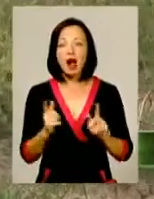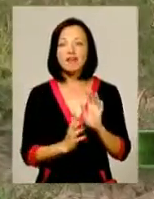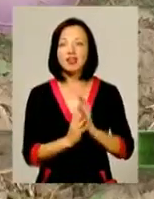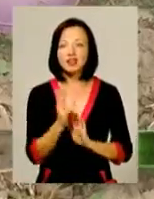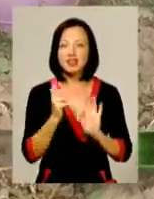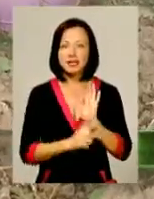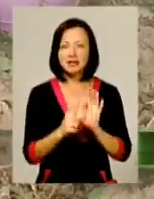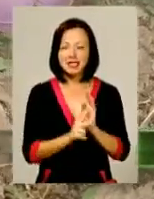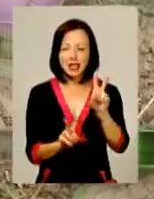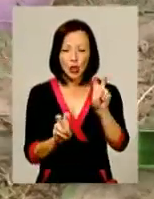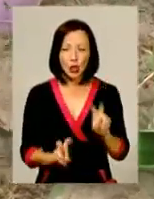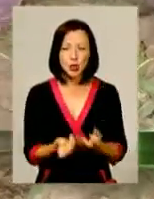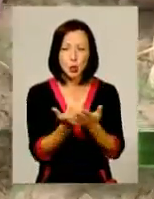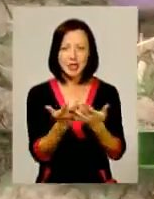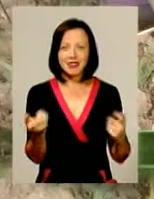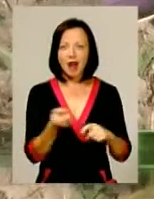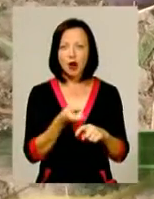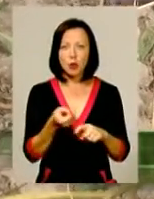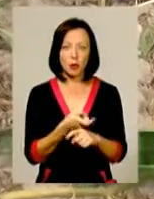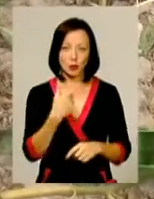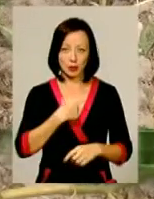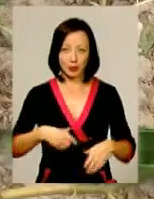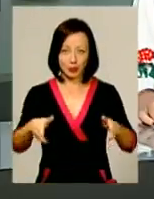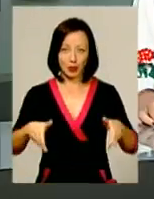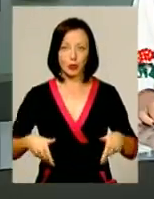виростити 80 сортів картоплі на присадибній ділянці.